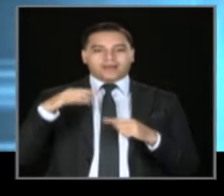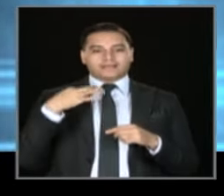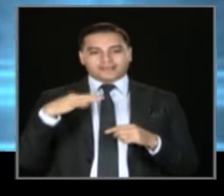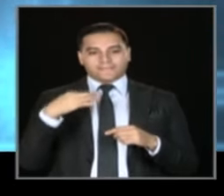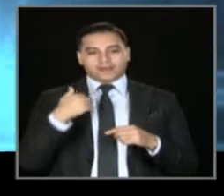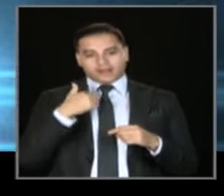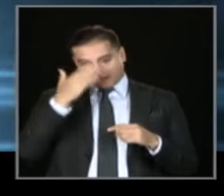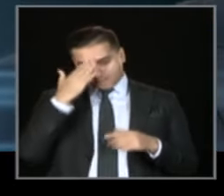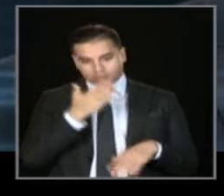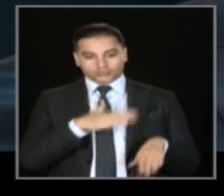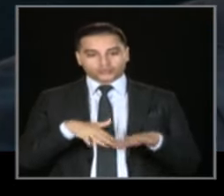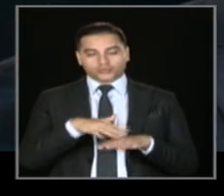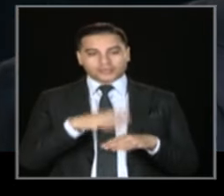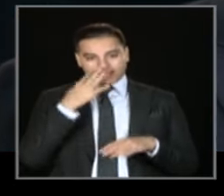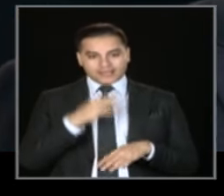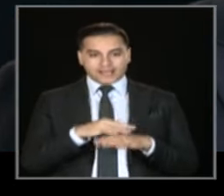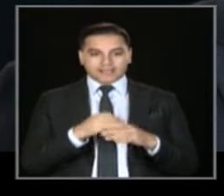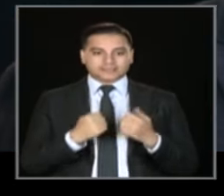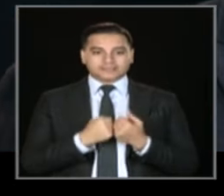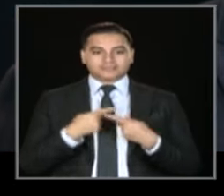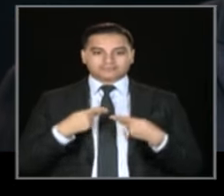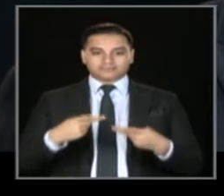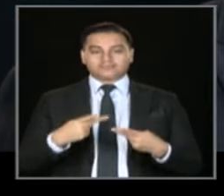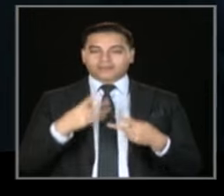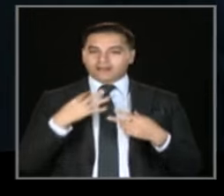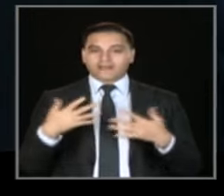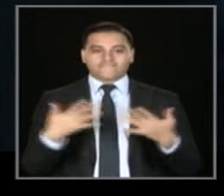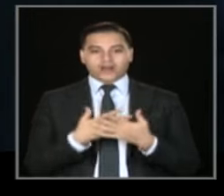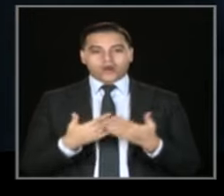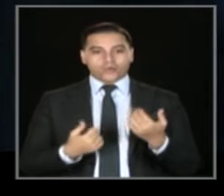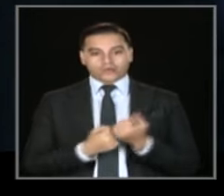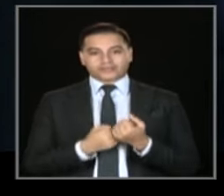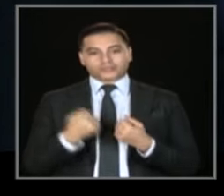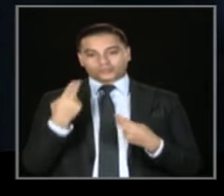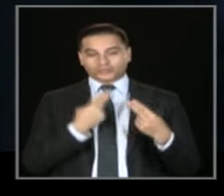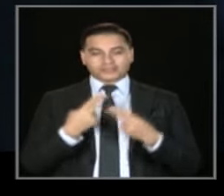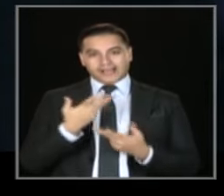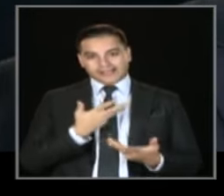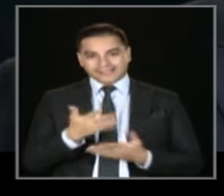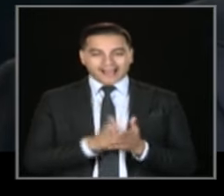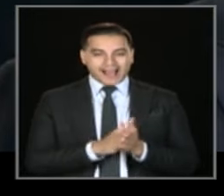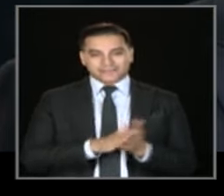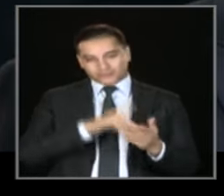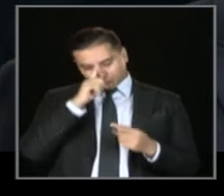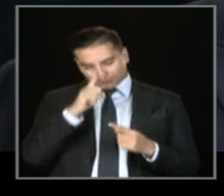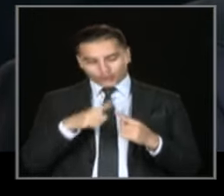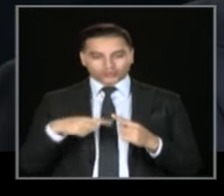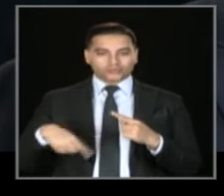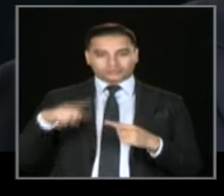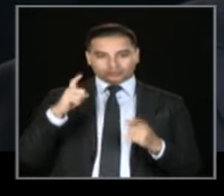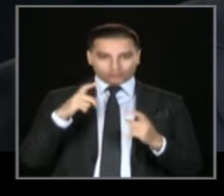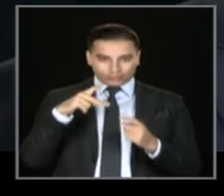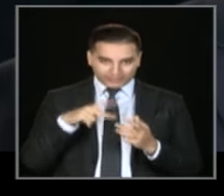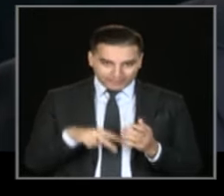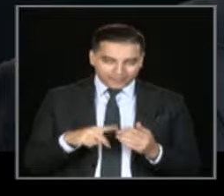صبري من اشطر الناس اللي موجوده في الفريق، رحبت بيا اول ما شاركت وجمعت لي اسئله كتير، وكان لها دور كبير جدا ان احنا نوصل لدور الثمانيه، وان شاء الله دورها يكون مستمر